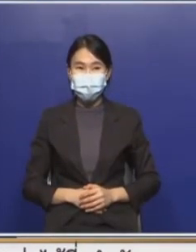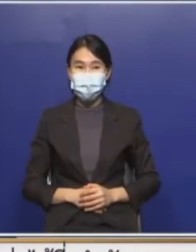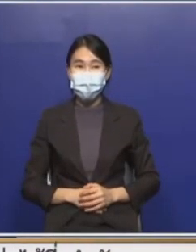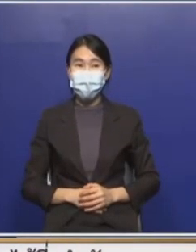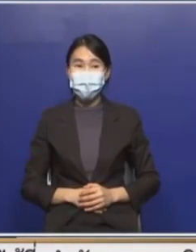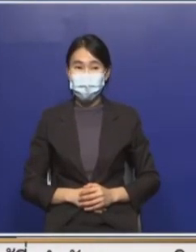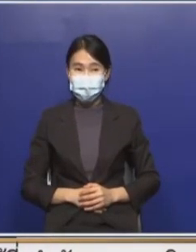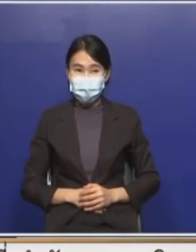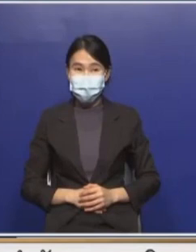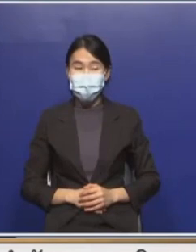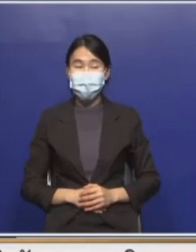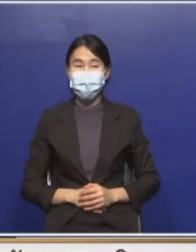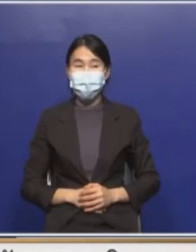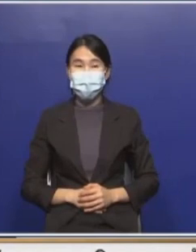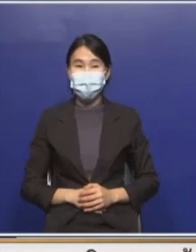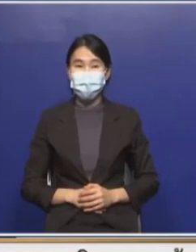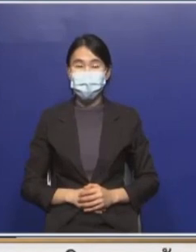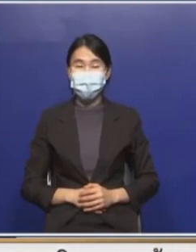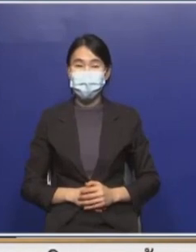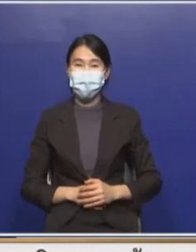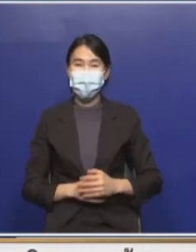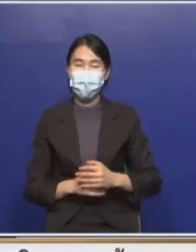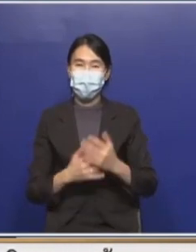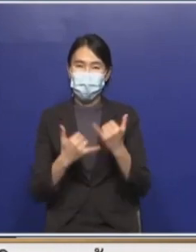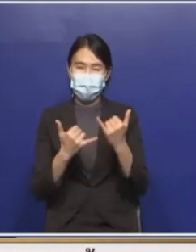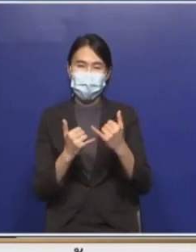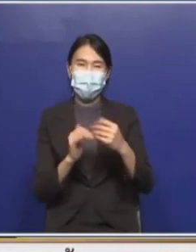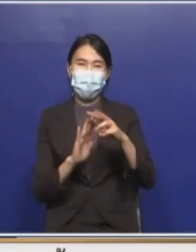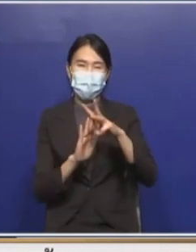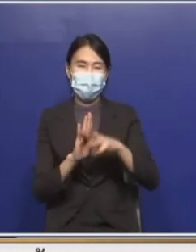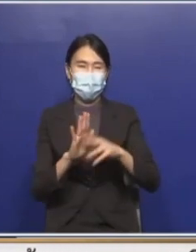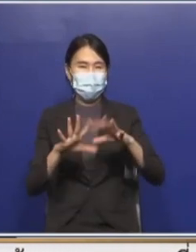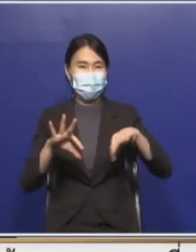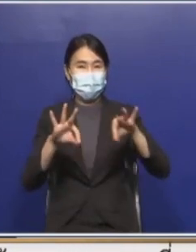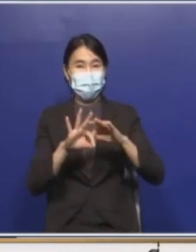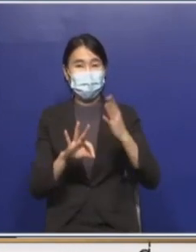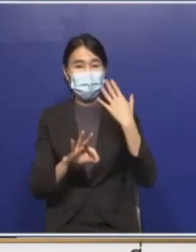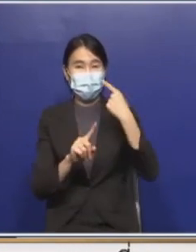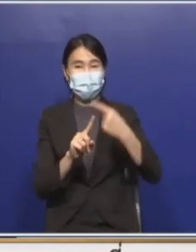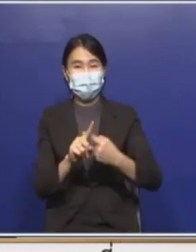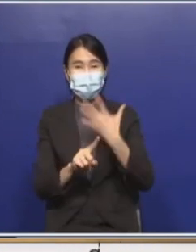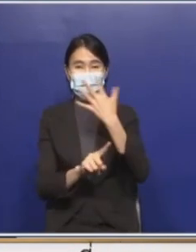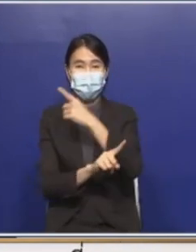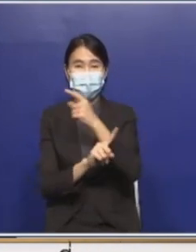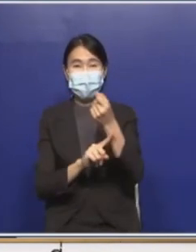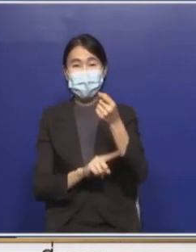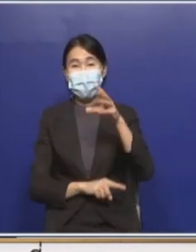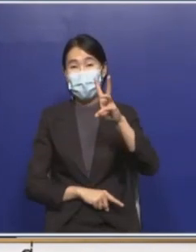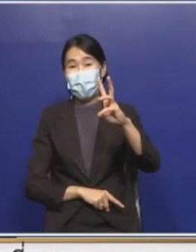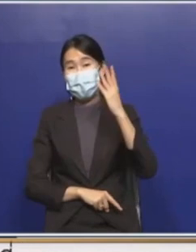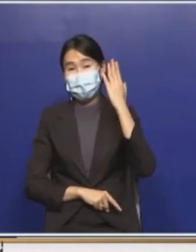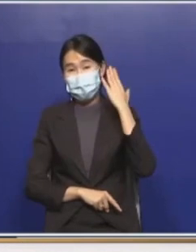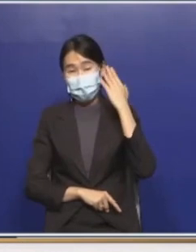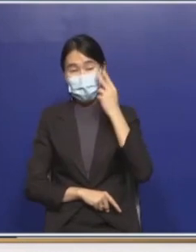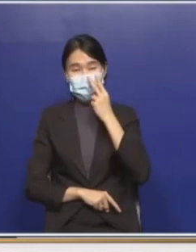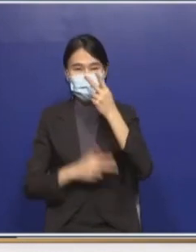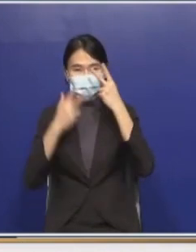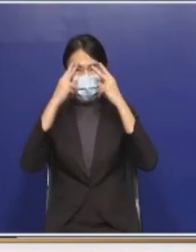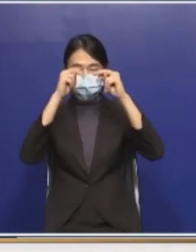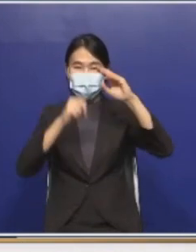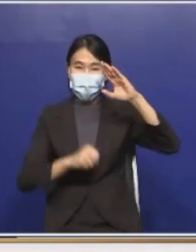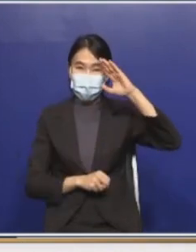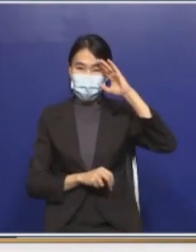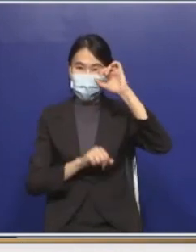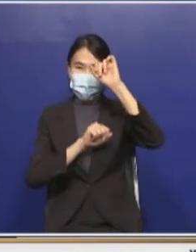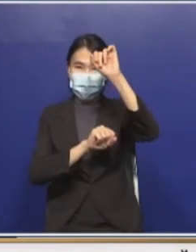ท่านประธานครับวาระแห่งชาติที่เกิดขึ้นวันที่16พฤษภาที่ผ่านมาท่านประยุทธ์จันทร์โอชาประกา